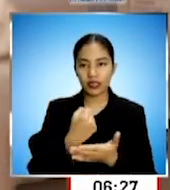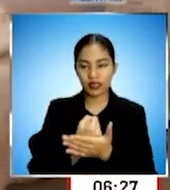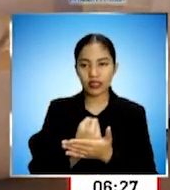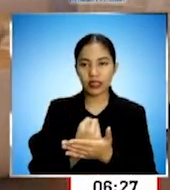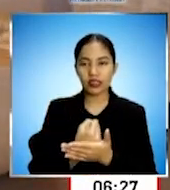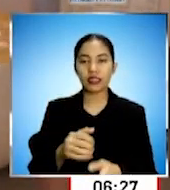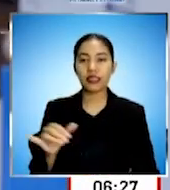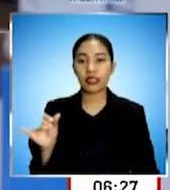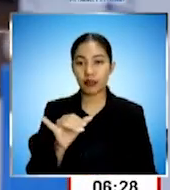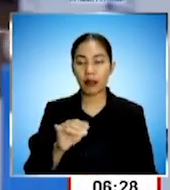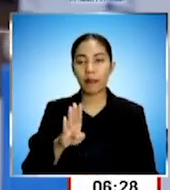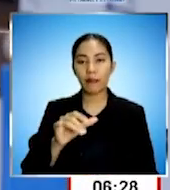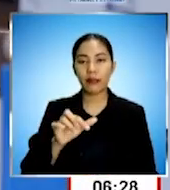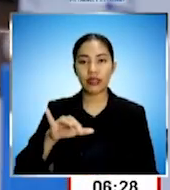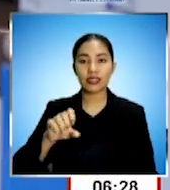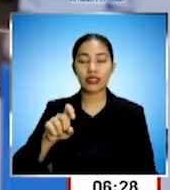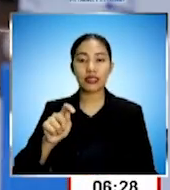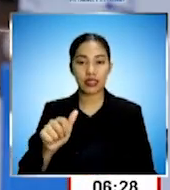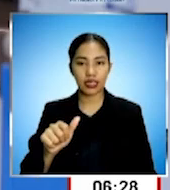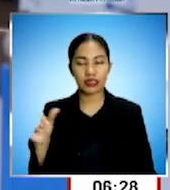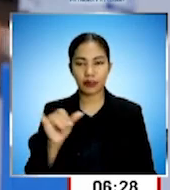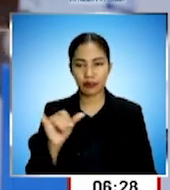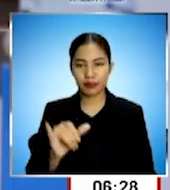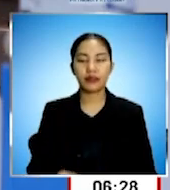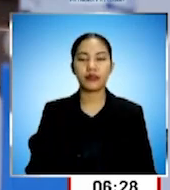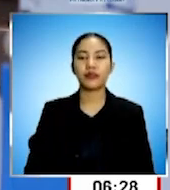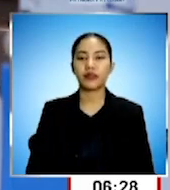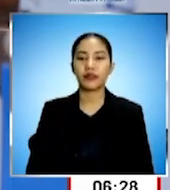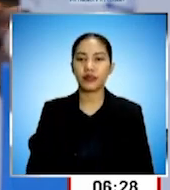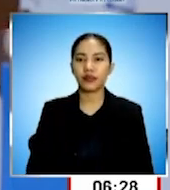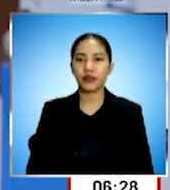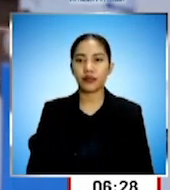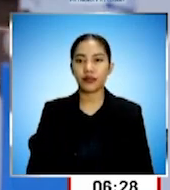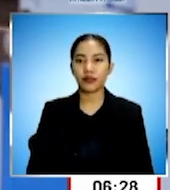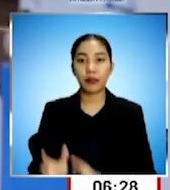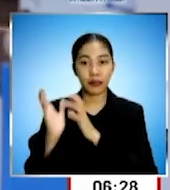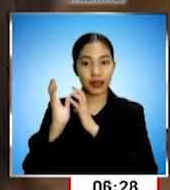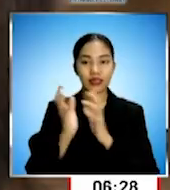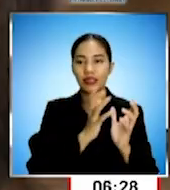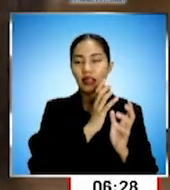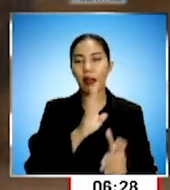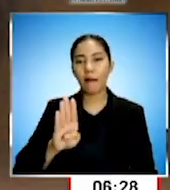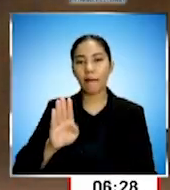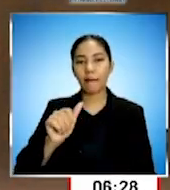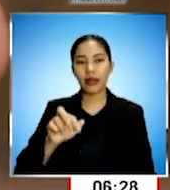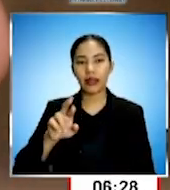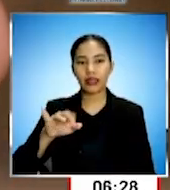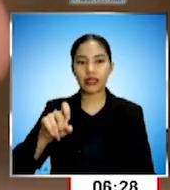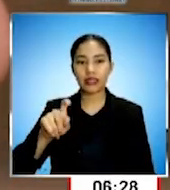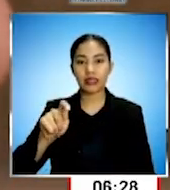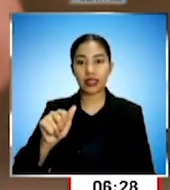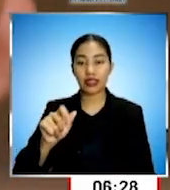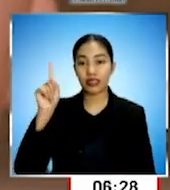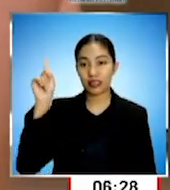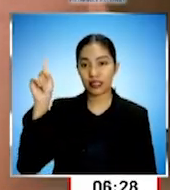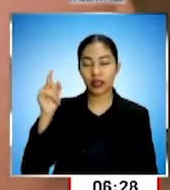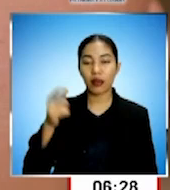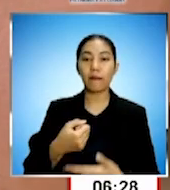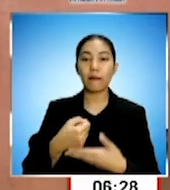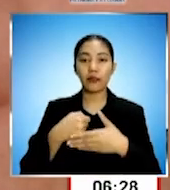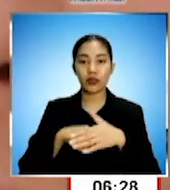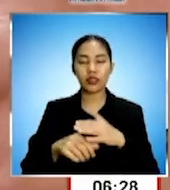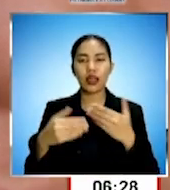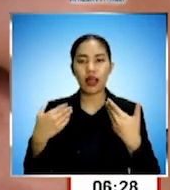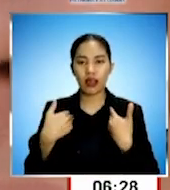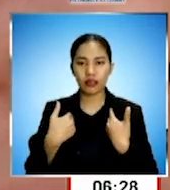the same salary. Isa sa kanilang mga barista ay 29 anyos na si Aljan. Pinanganak na may birth defect dahilan para